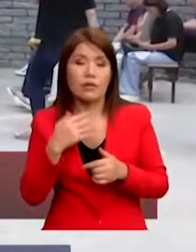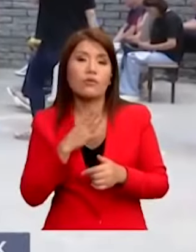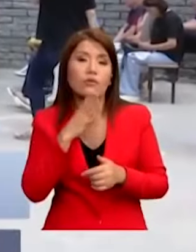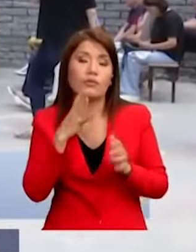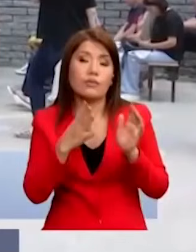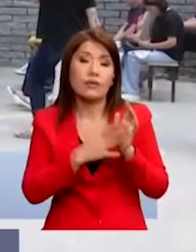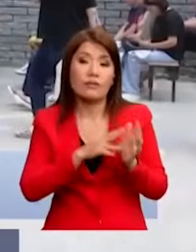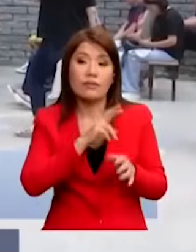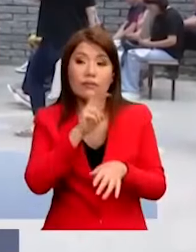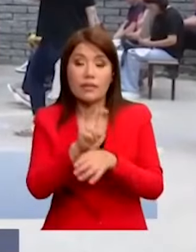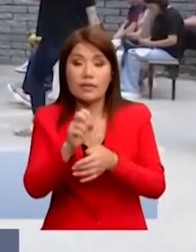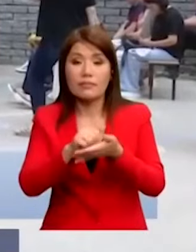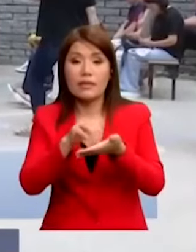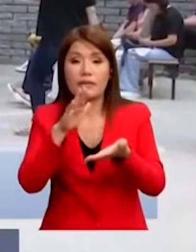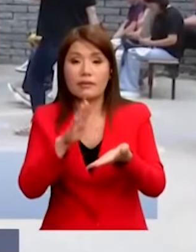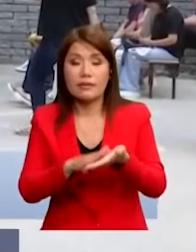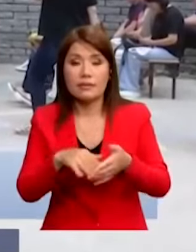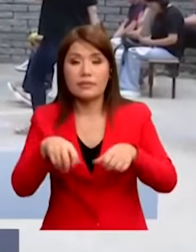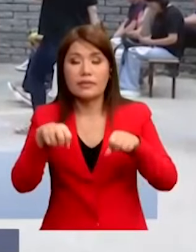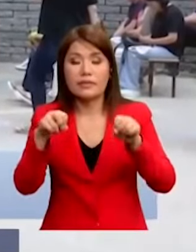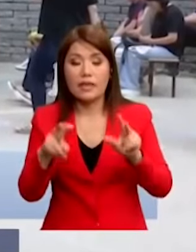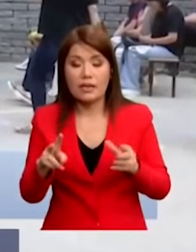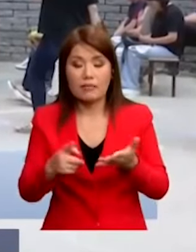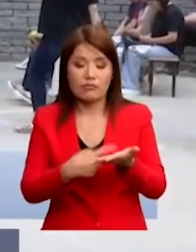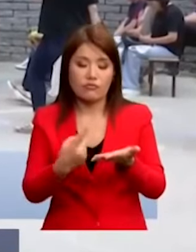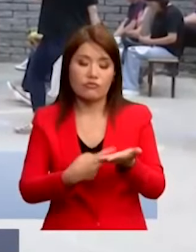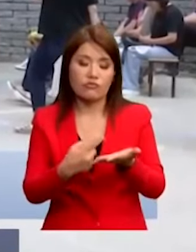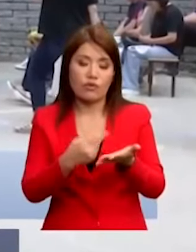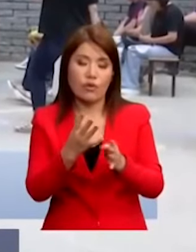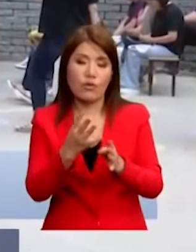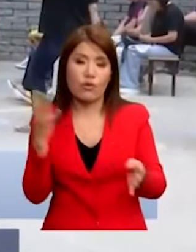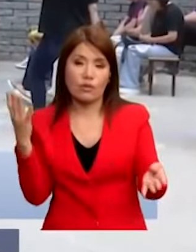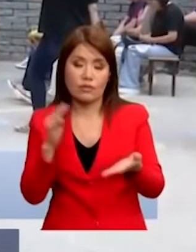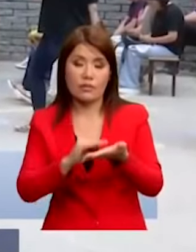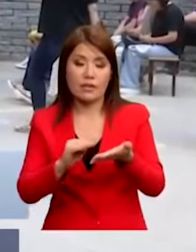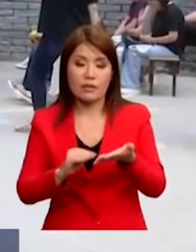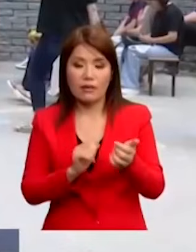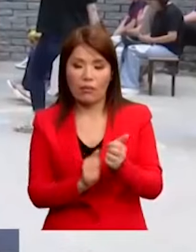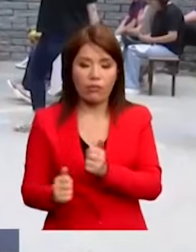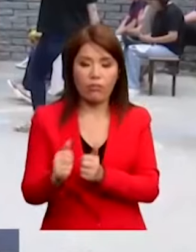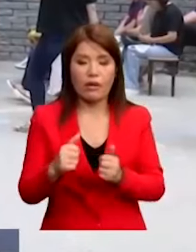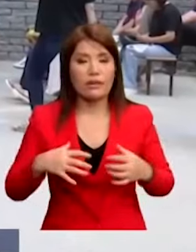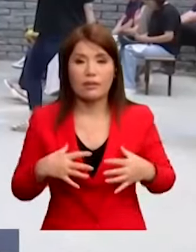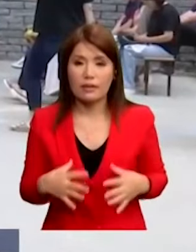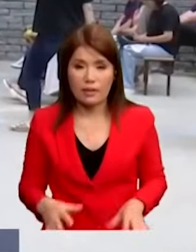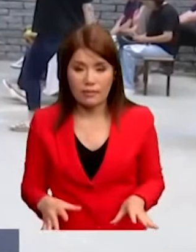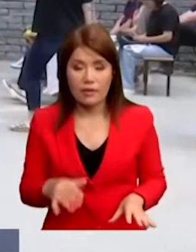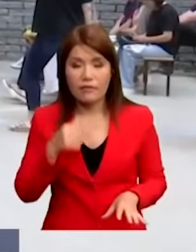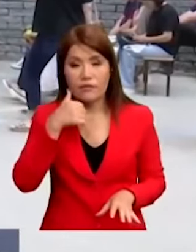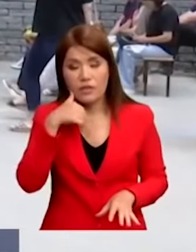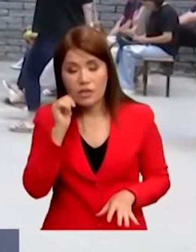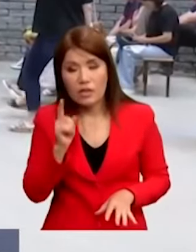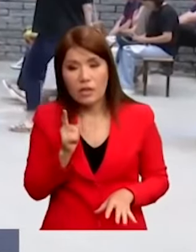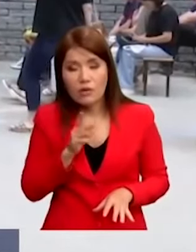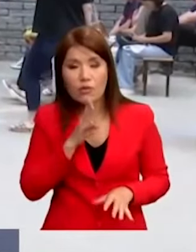утра записывались в специальный, как говорится, журнал очереди, чтобы не пролазили вне очереди. Вчера отстояли